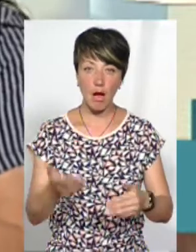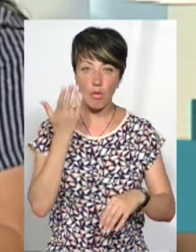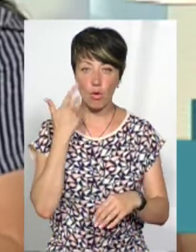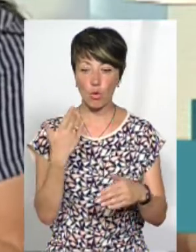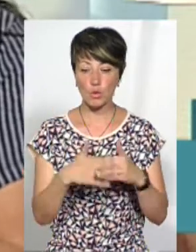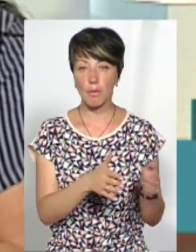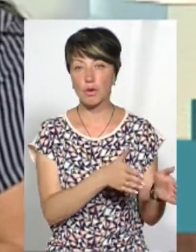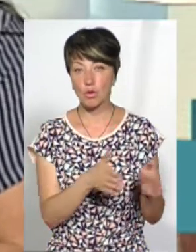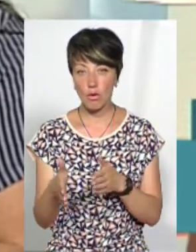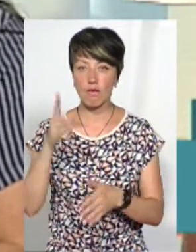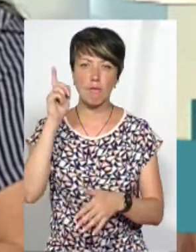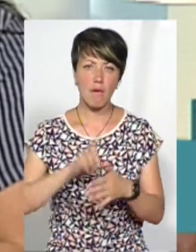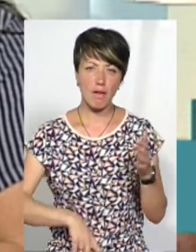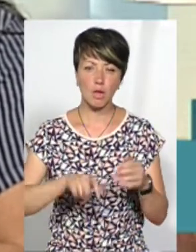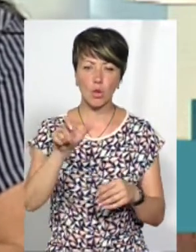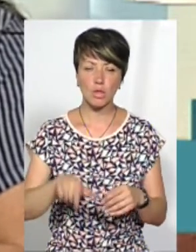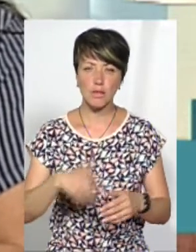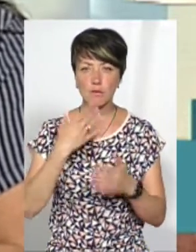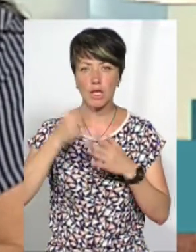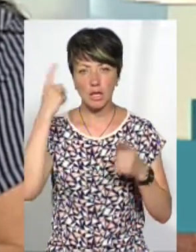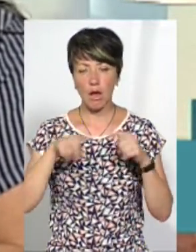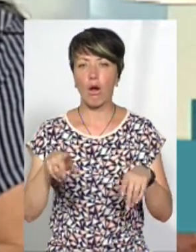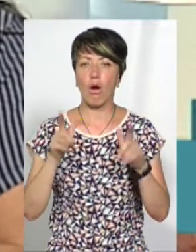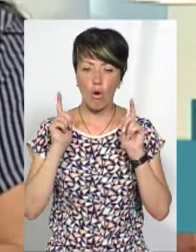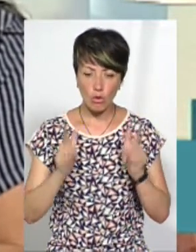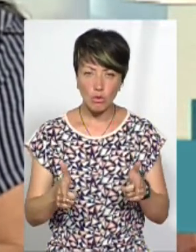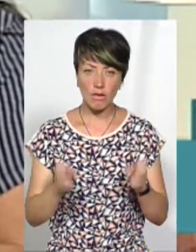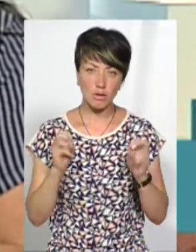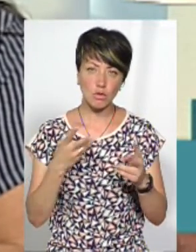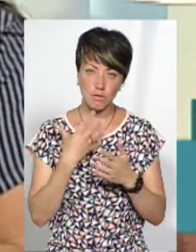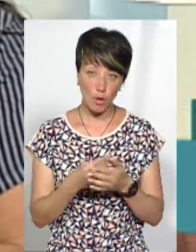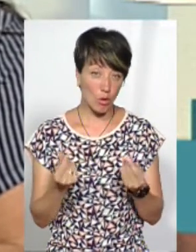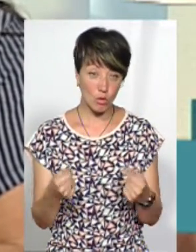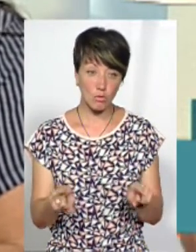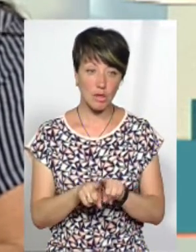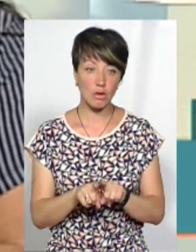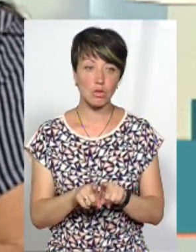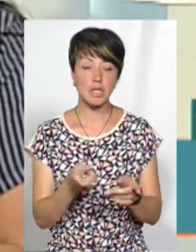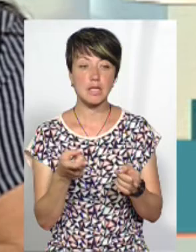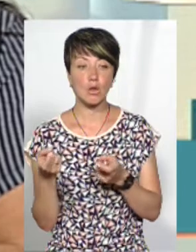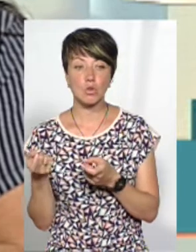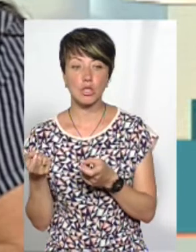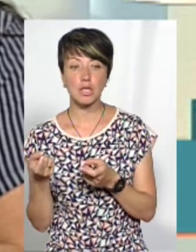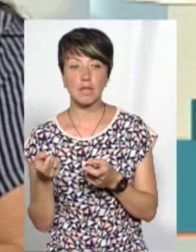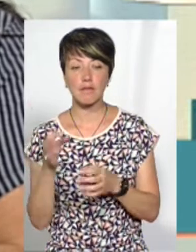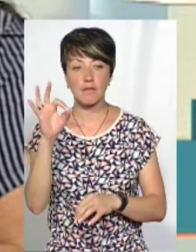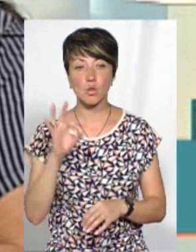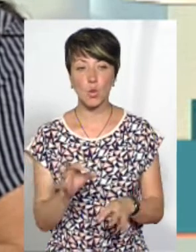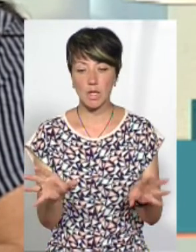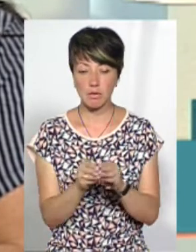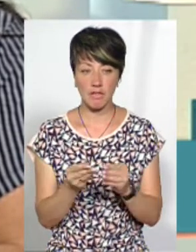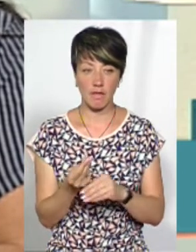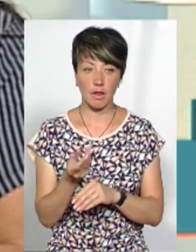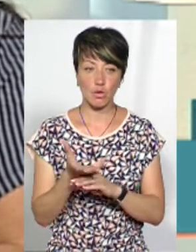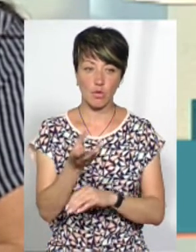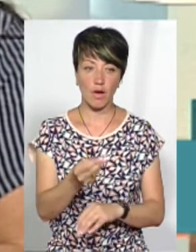вже підготовлена, коли вона впевнена в своїй ідеї, коли вона готова ризикнути і своїми коштами також, залучити певний відсоток